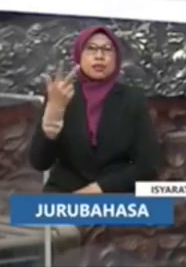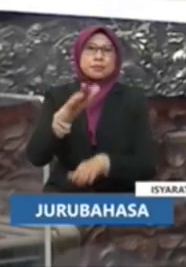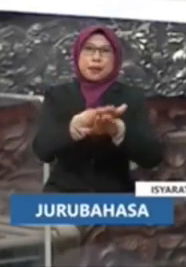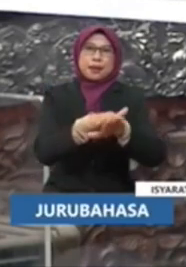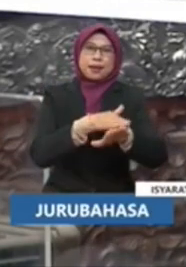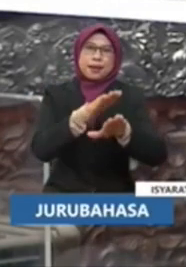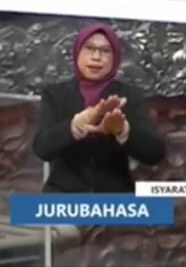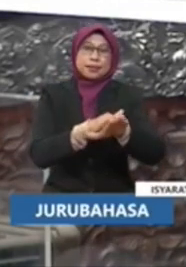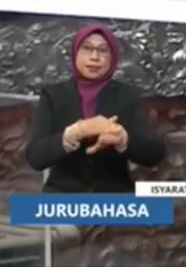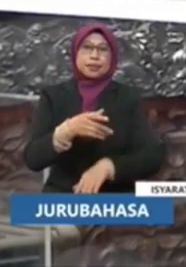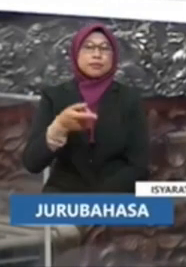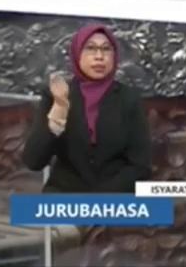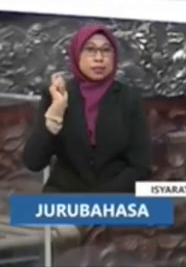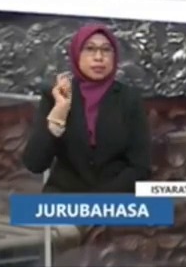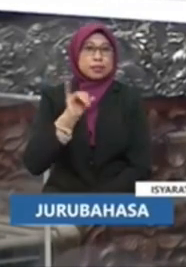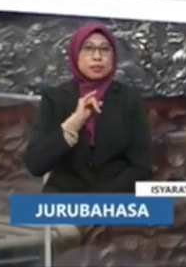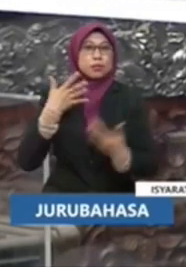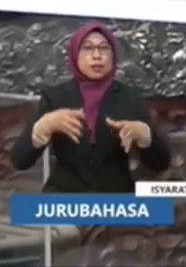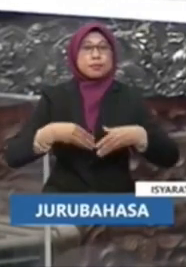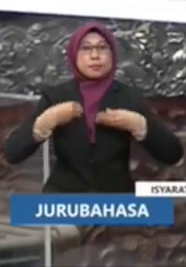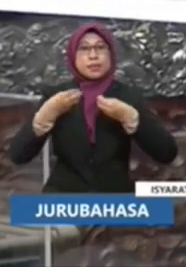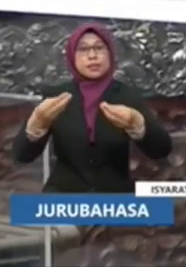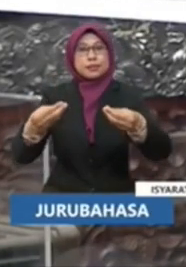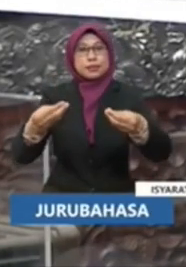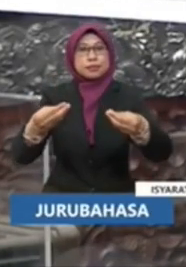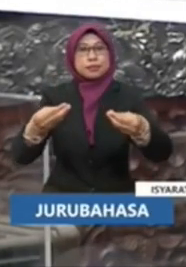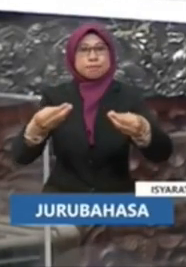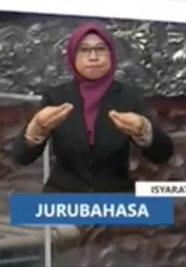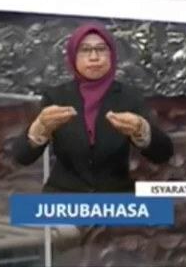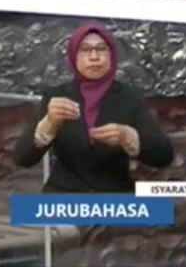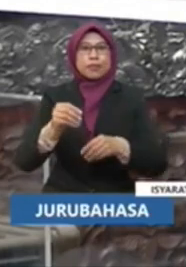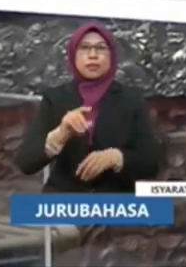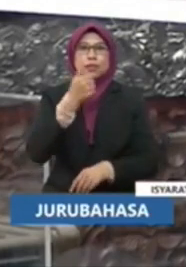slow, dan tadi saya pun telah memberi angka cuma